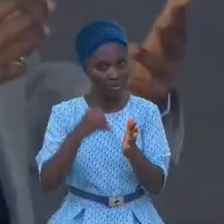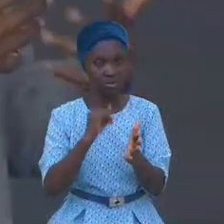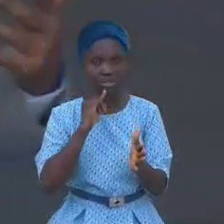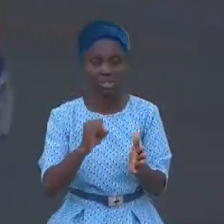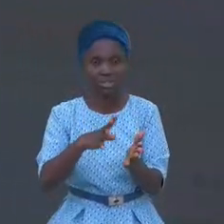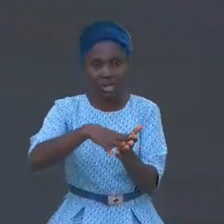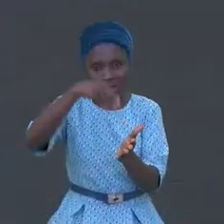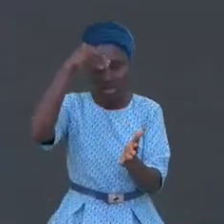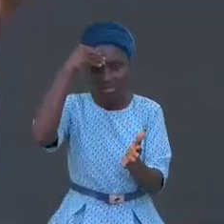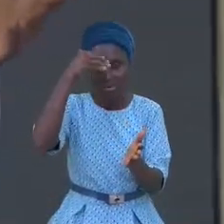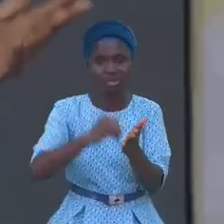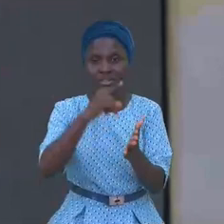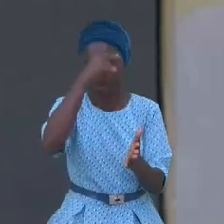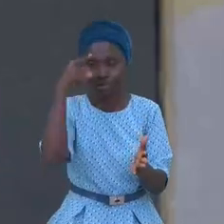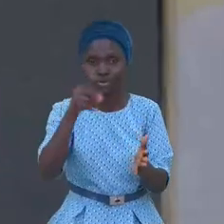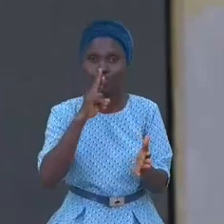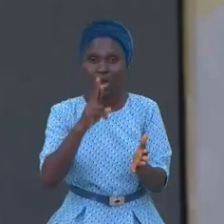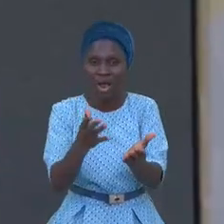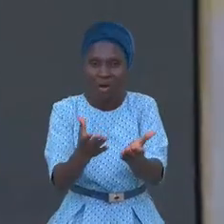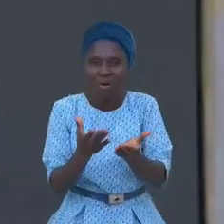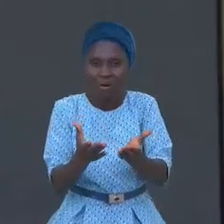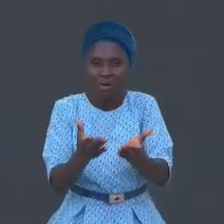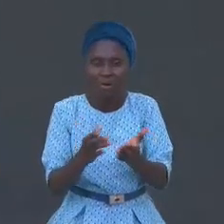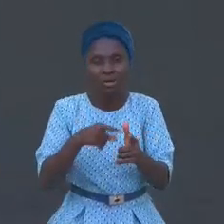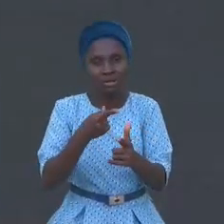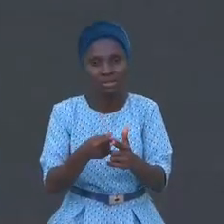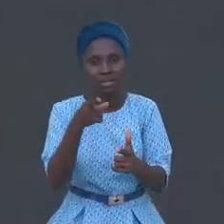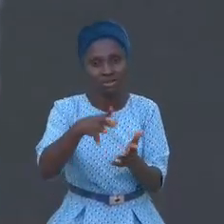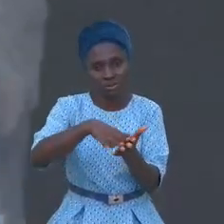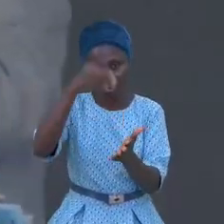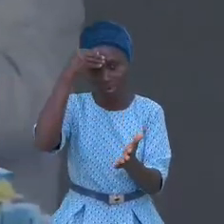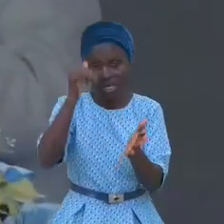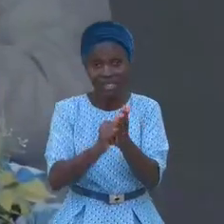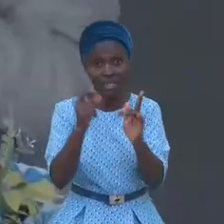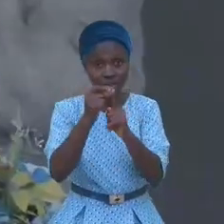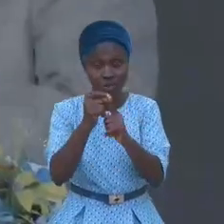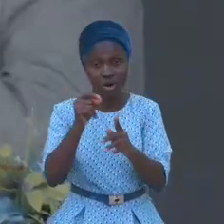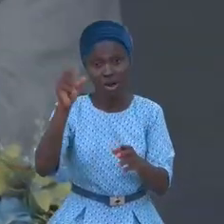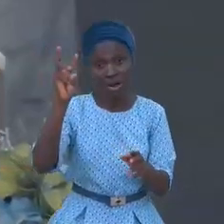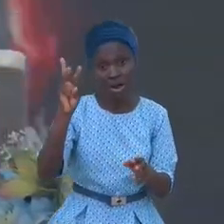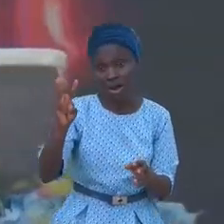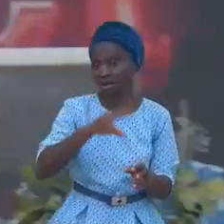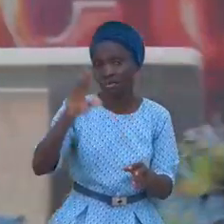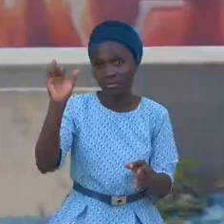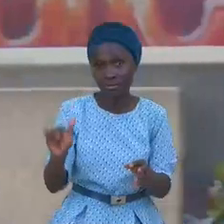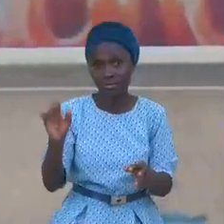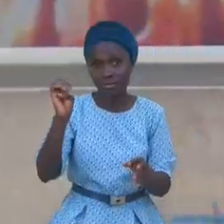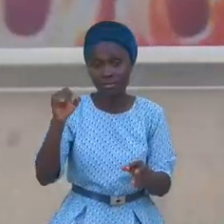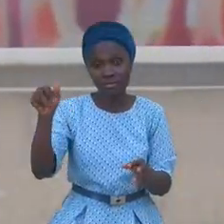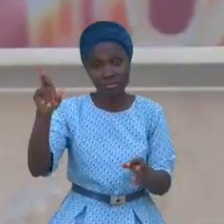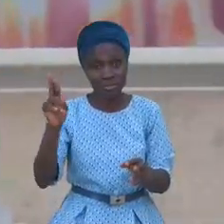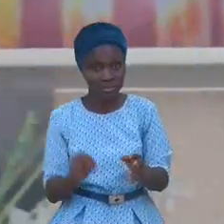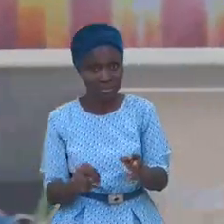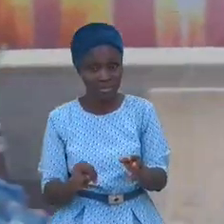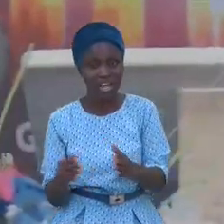que tu apprends. Ce mot aspirer, soupirer, qui pousse